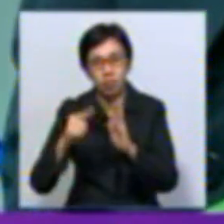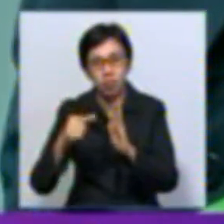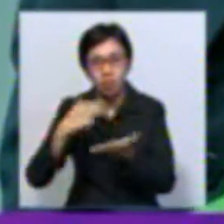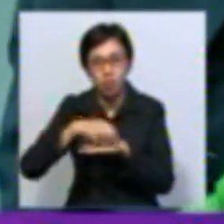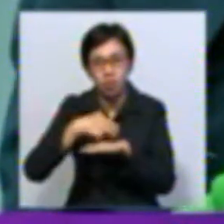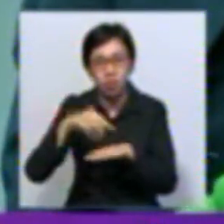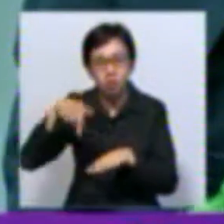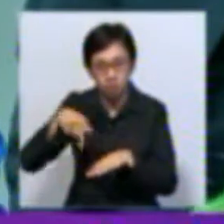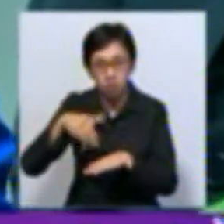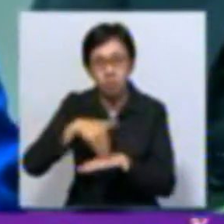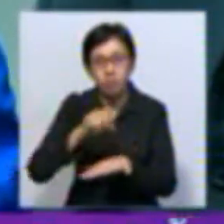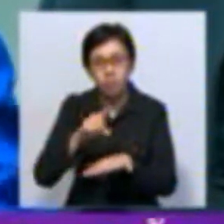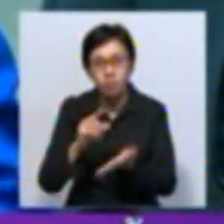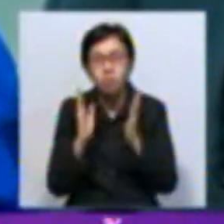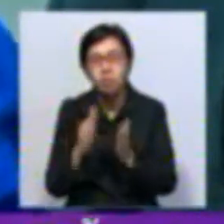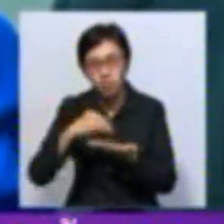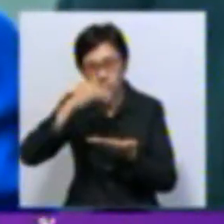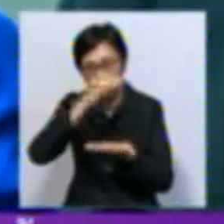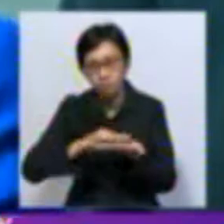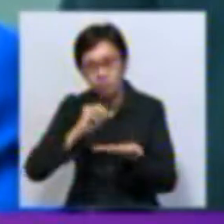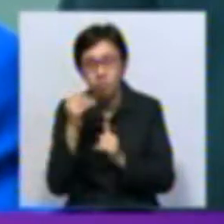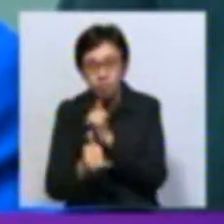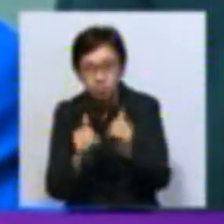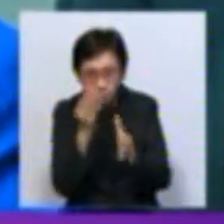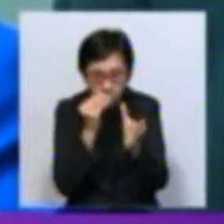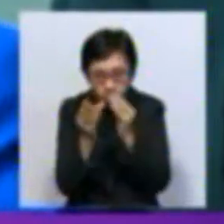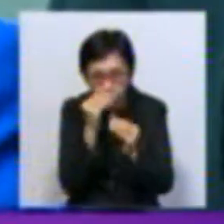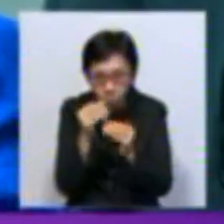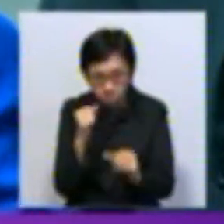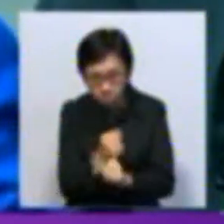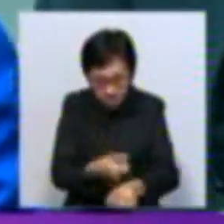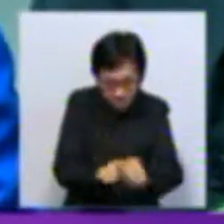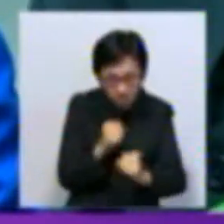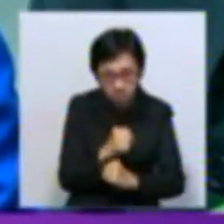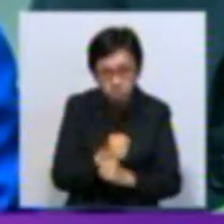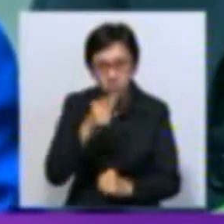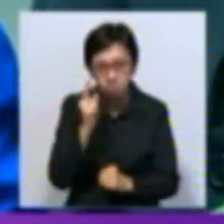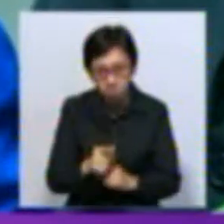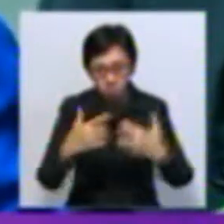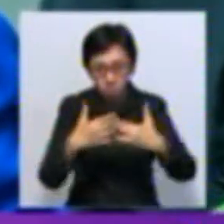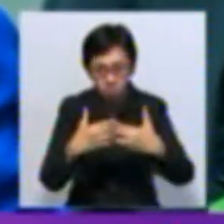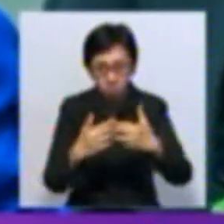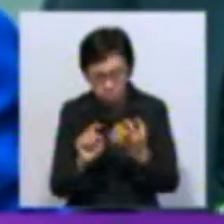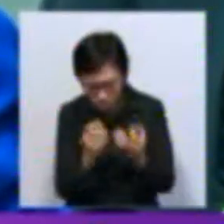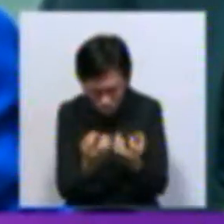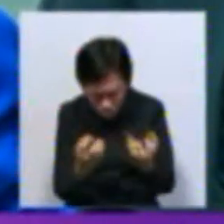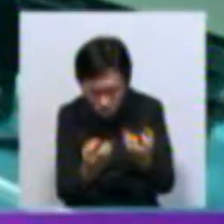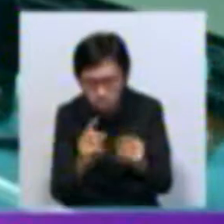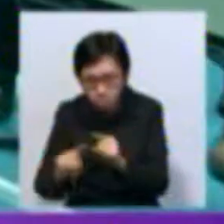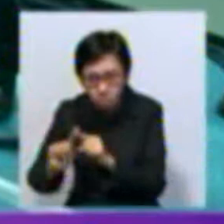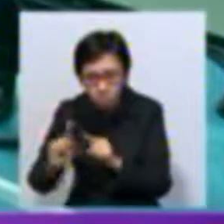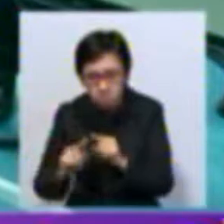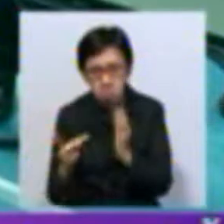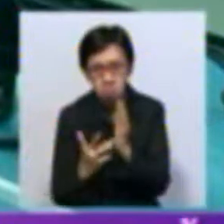แห่งนี้ตั้งขึ้นให้นักศึกษาได้เรียนรู้และฝึกปฏิบัติงานจริงจากผู้ผลิตชิ้นส่วนอิเล็กทรอนิกส์ที่มีเทคโนโลยีระดับโล